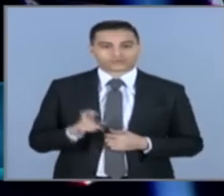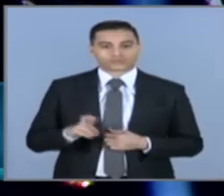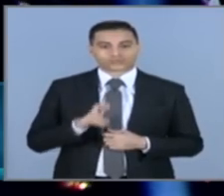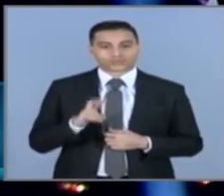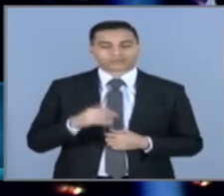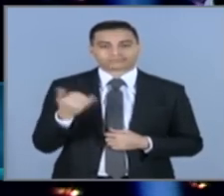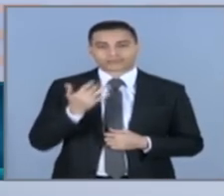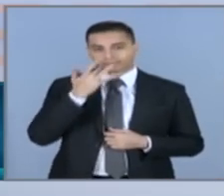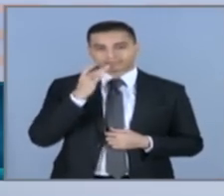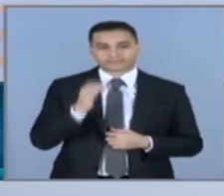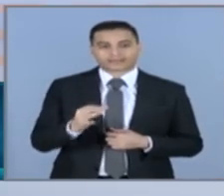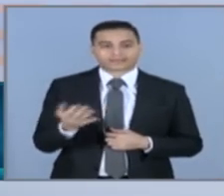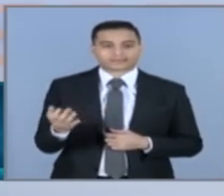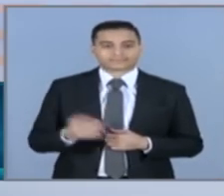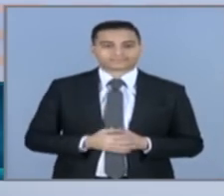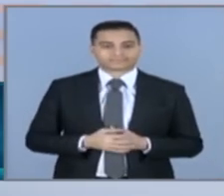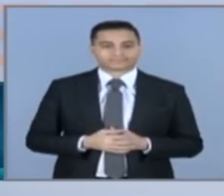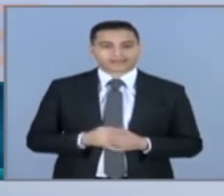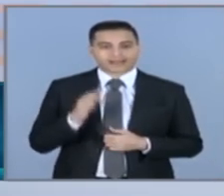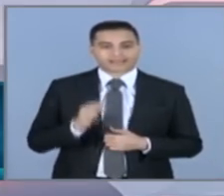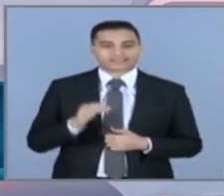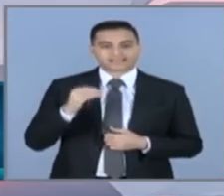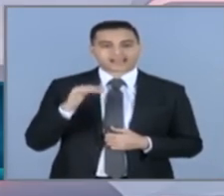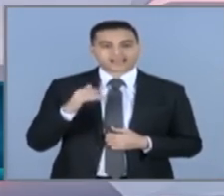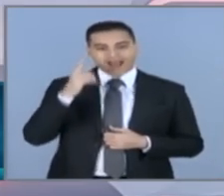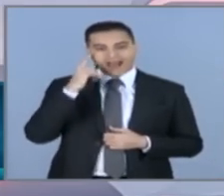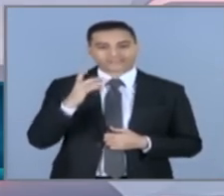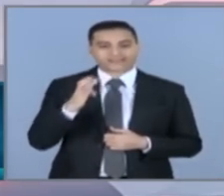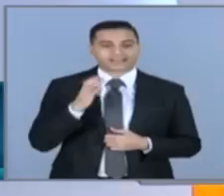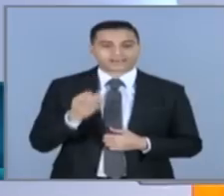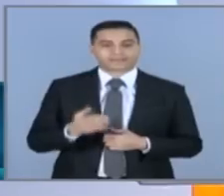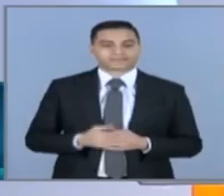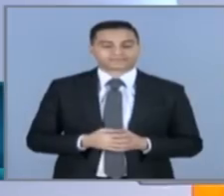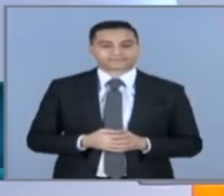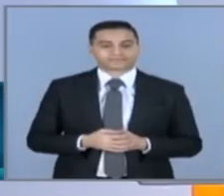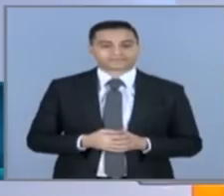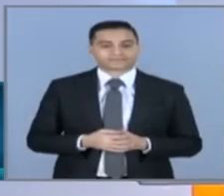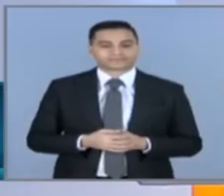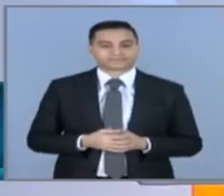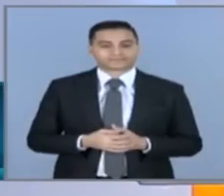سؤال سهل جدا، أكيد يحيى عنده الإجابة. أشرف عندك إجابة؟